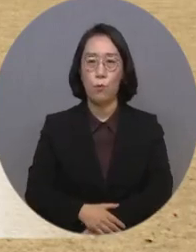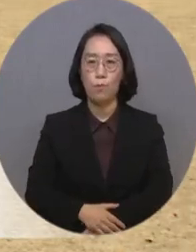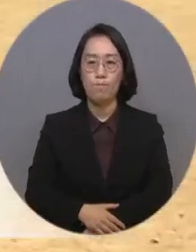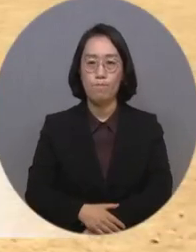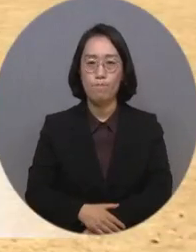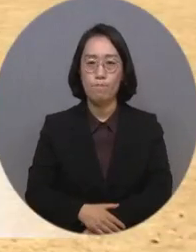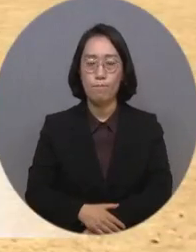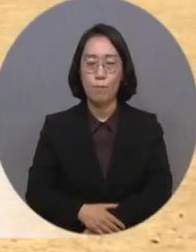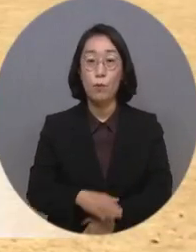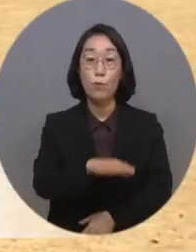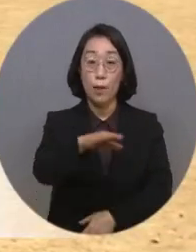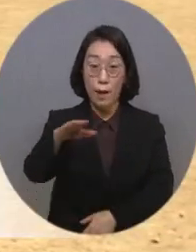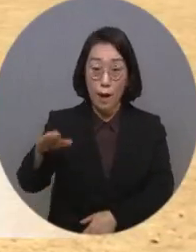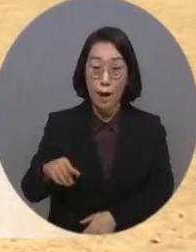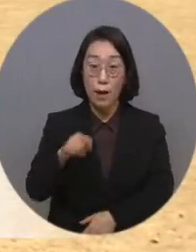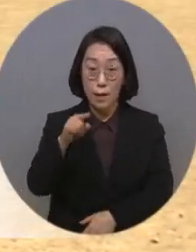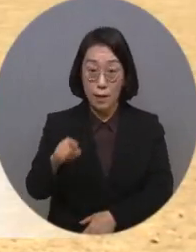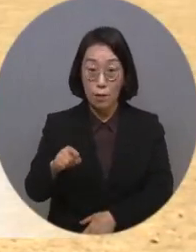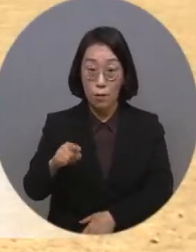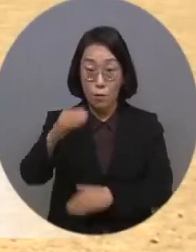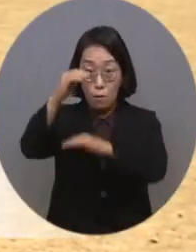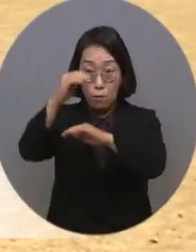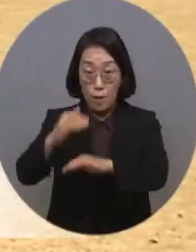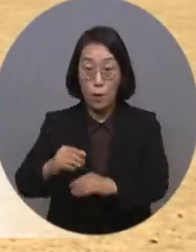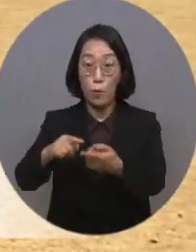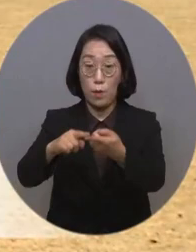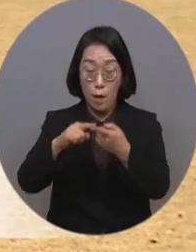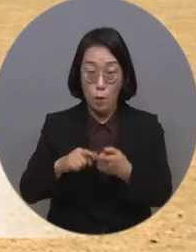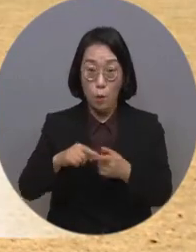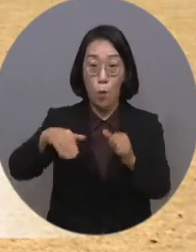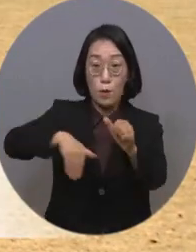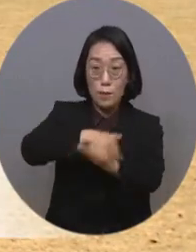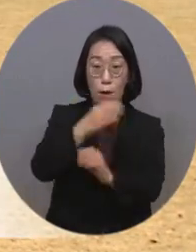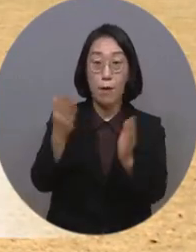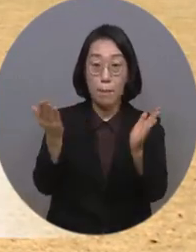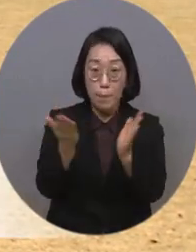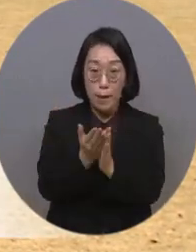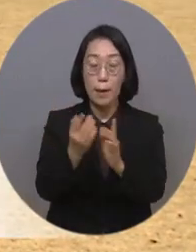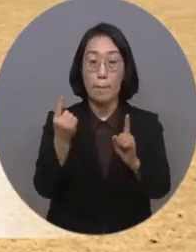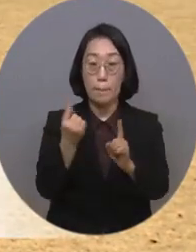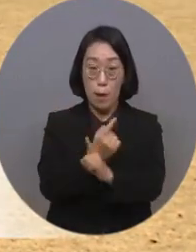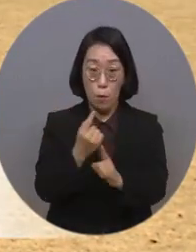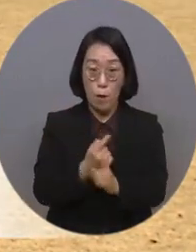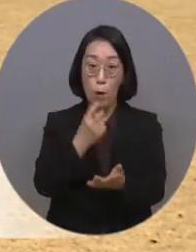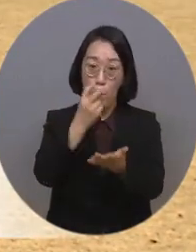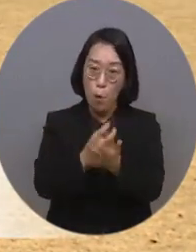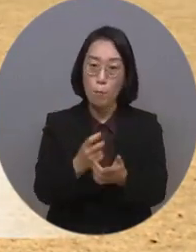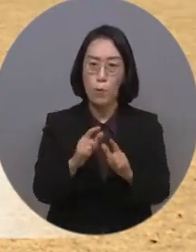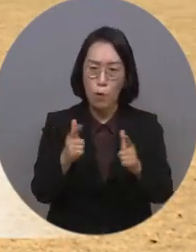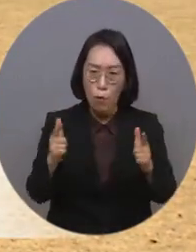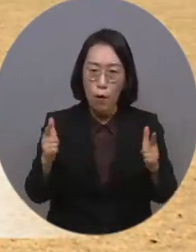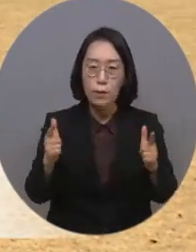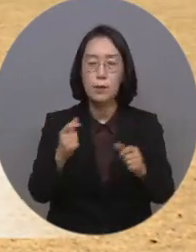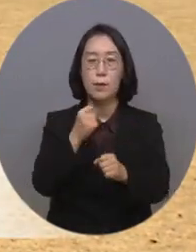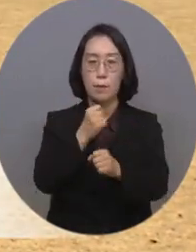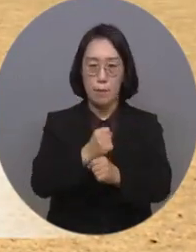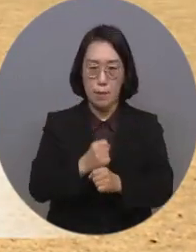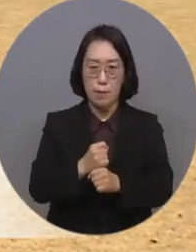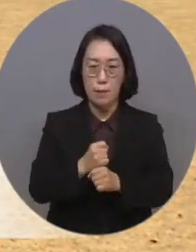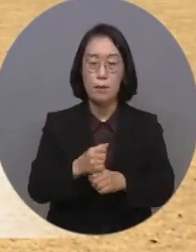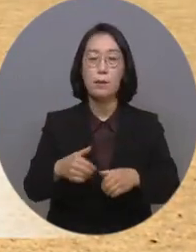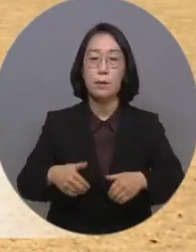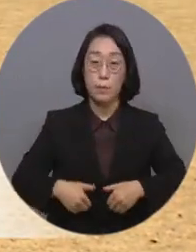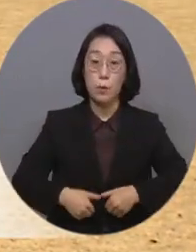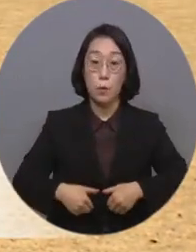얻었습니다 이제 저희가 이제이 제도를 우리나라 실정에 맞게 가지고 갈 수 있게 하는 제도적